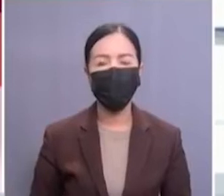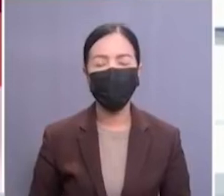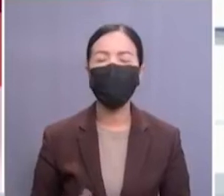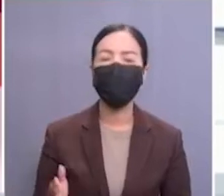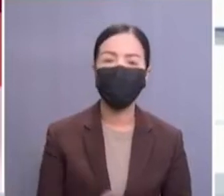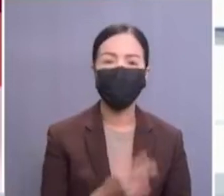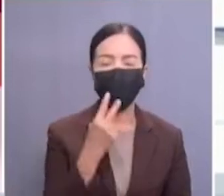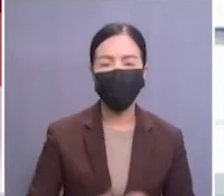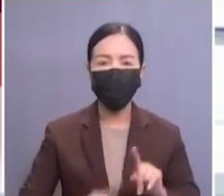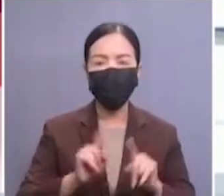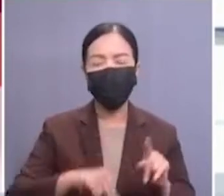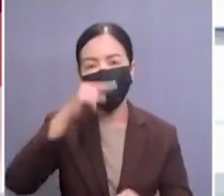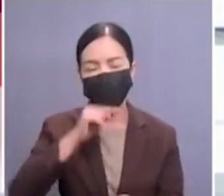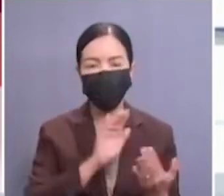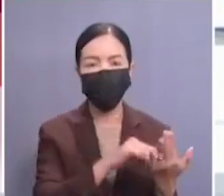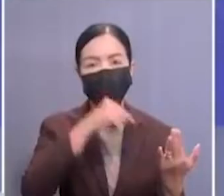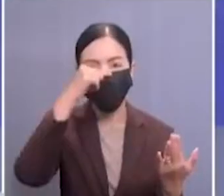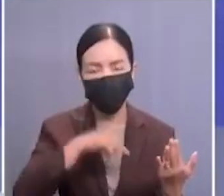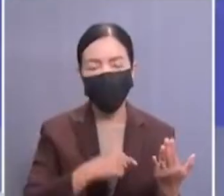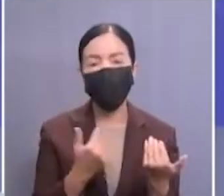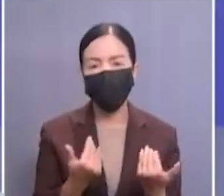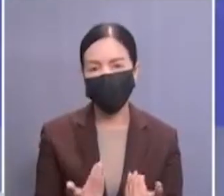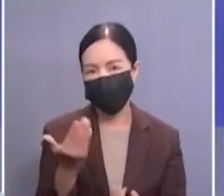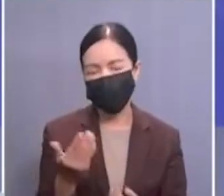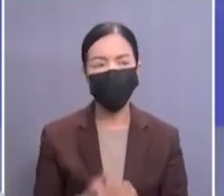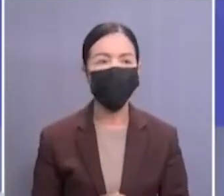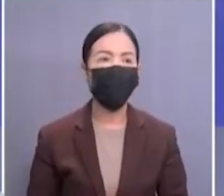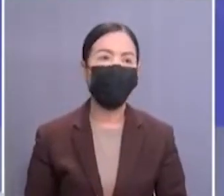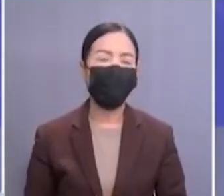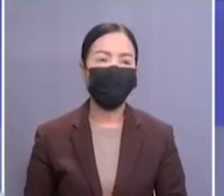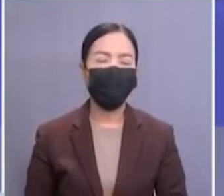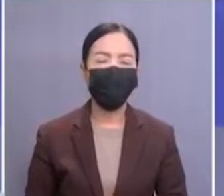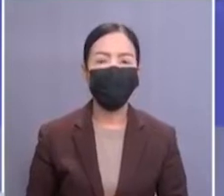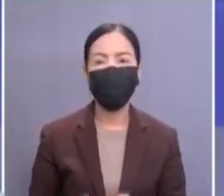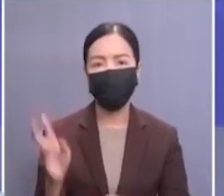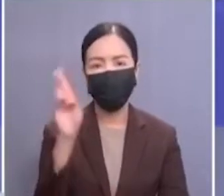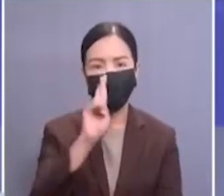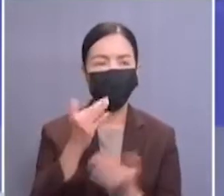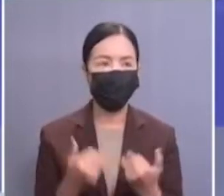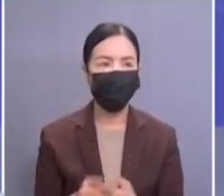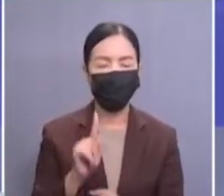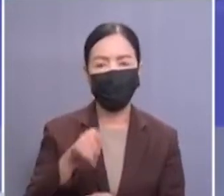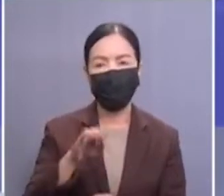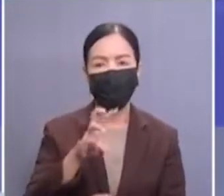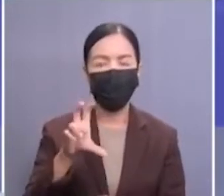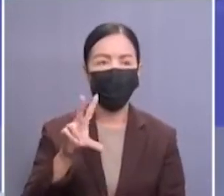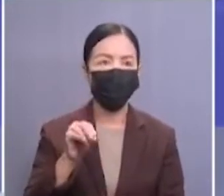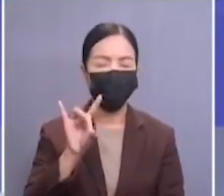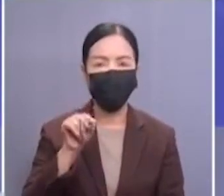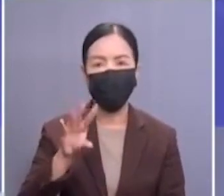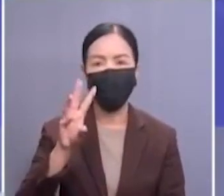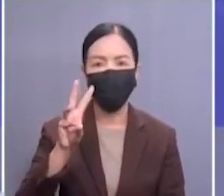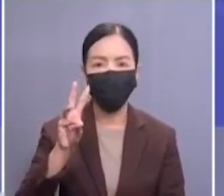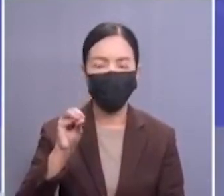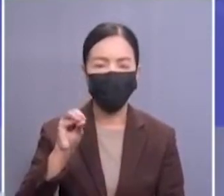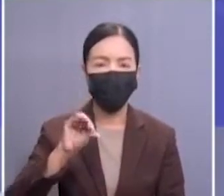เรามาดูเรื่องของหุ้นไทยในบ้านเรากันหน่อยนะคะตอนนี้ก็ยังคงไร้ปัจจัยใหม่ๆค่ะโดยจะมีช่วงเที่ยงเนี่ยถ้าอยู่ที่1638